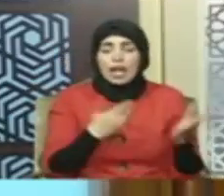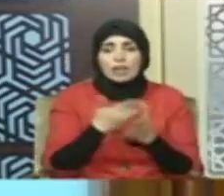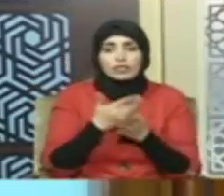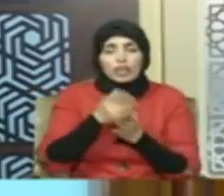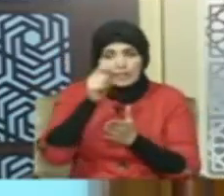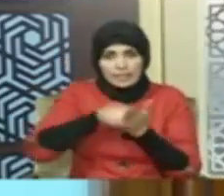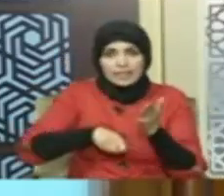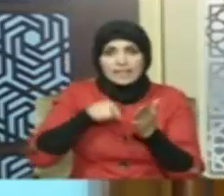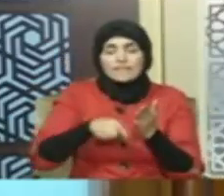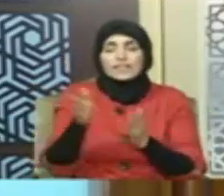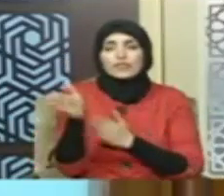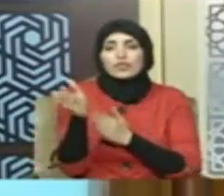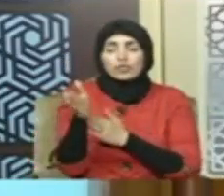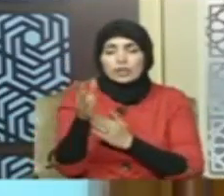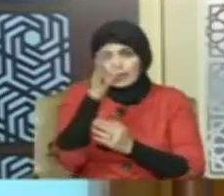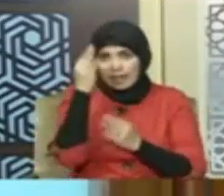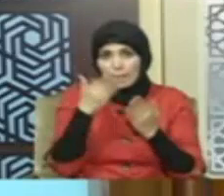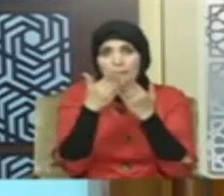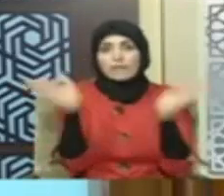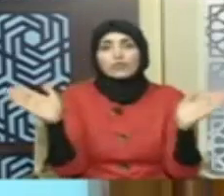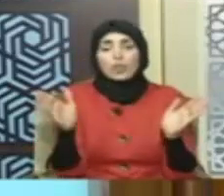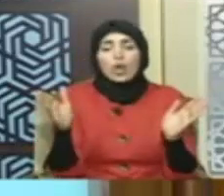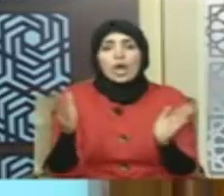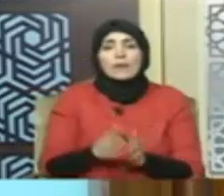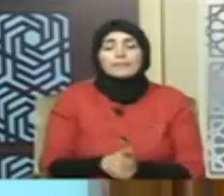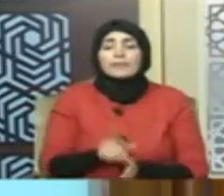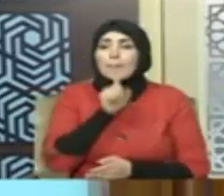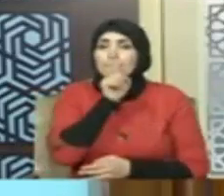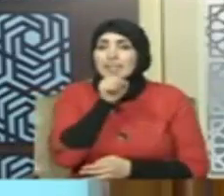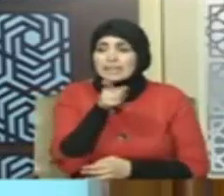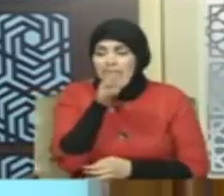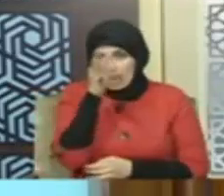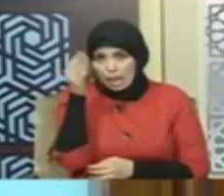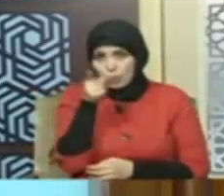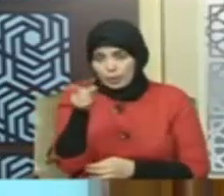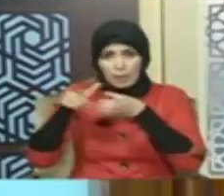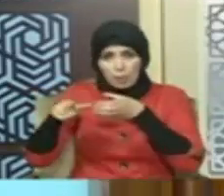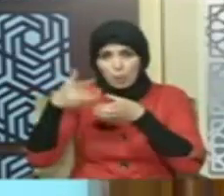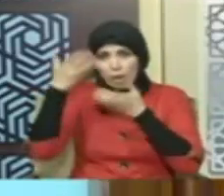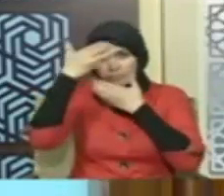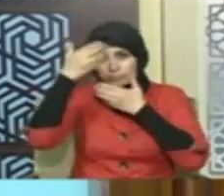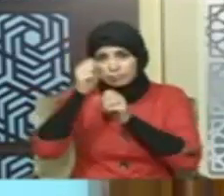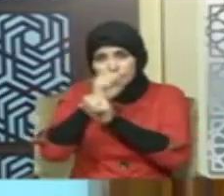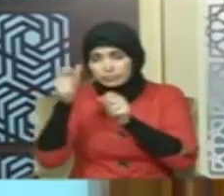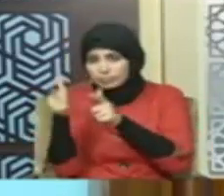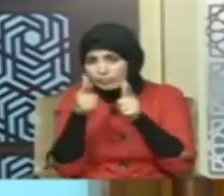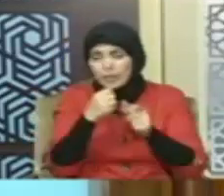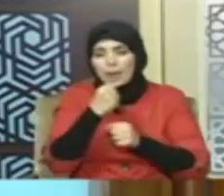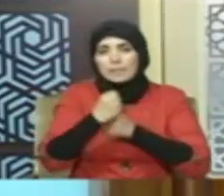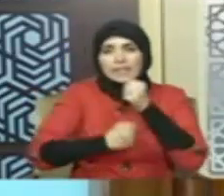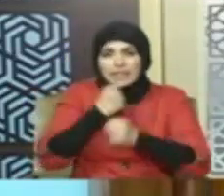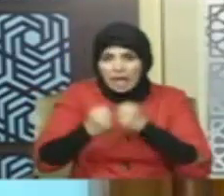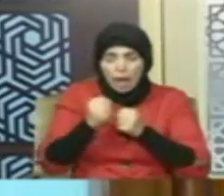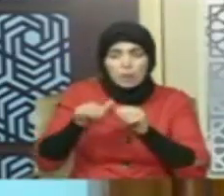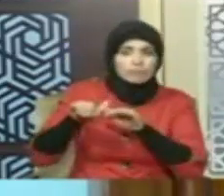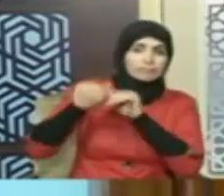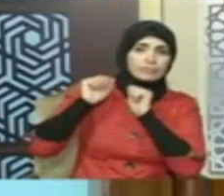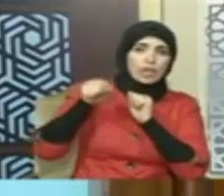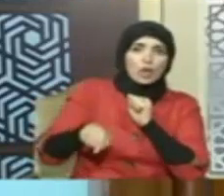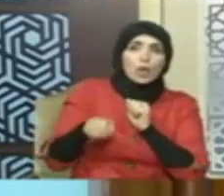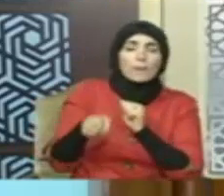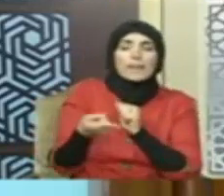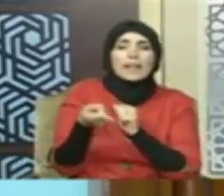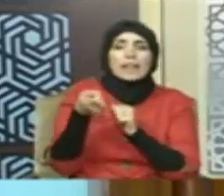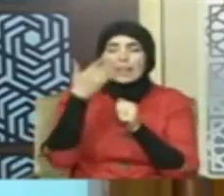لو فتحنا أزيد من ذلك من المساجد. أما أن تأتي بعض الجماعات فتحاول أن تخرج بالعبادة إلى